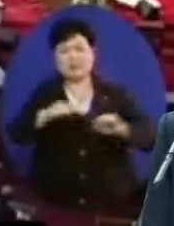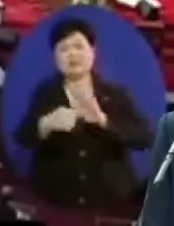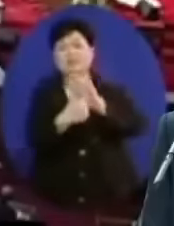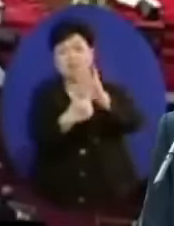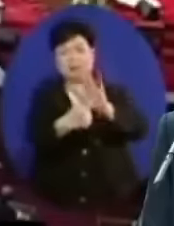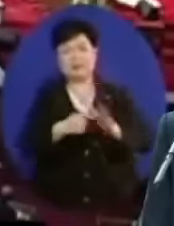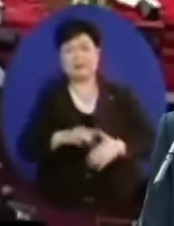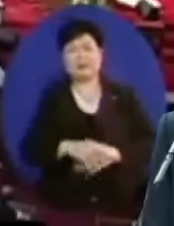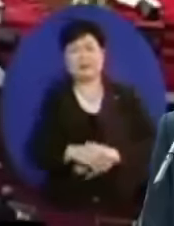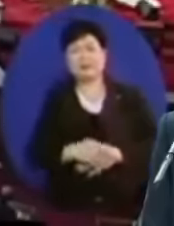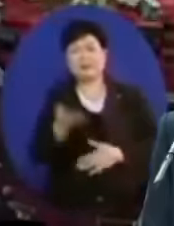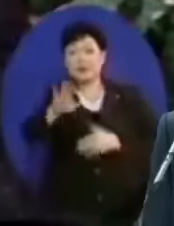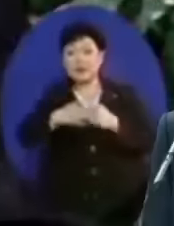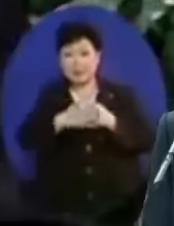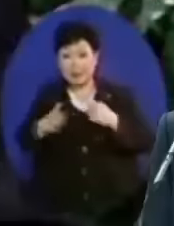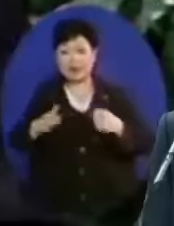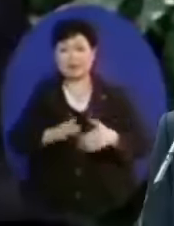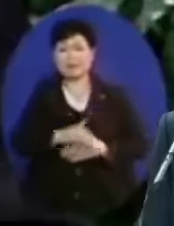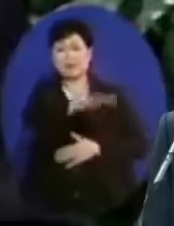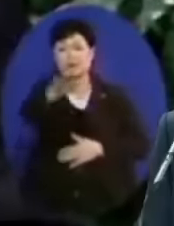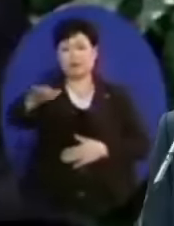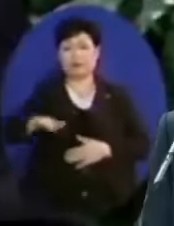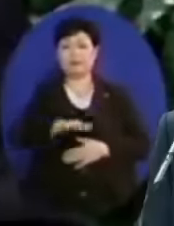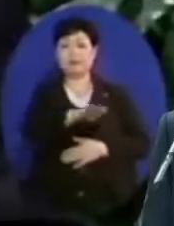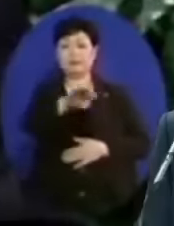것입니다. 그러므로 우리는